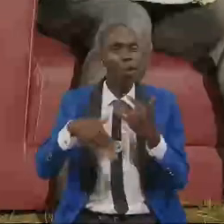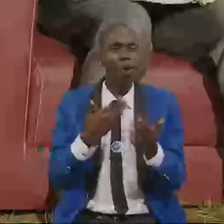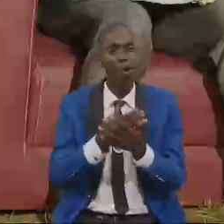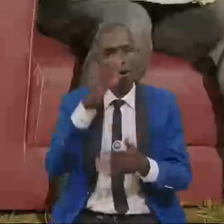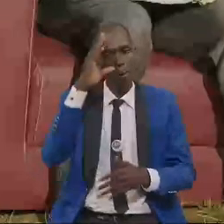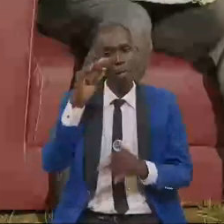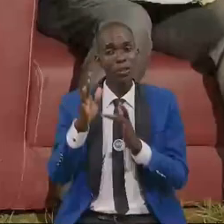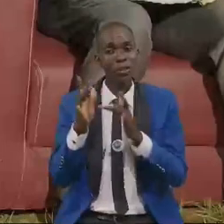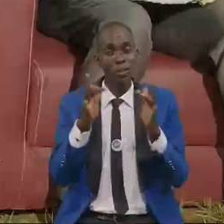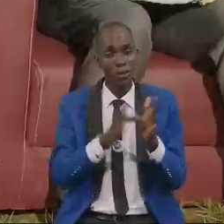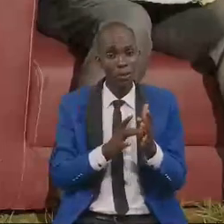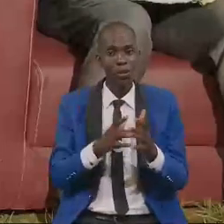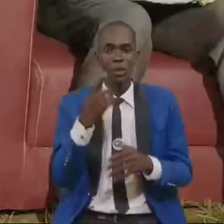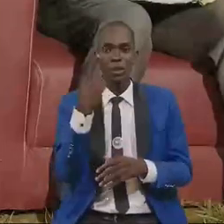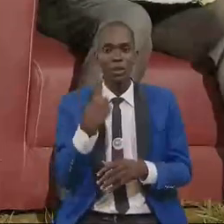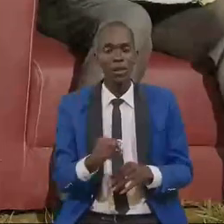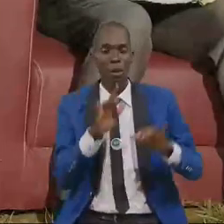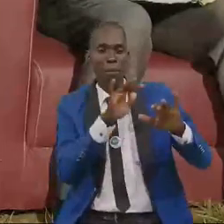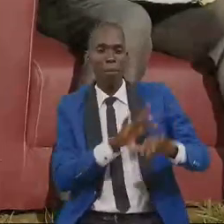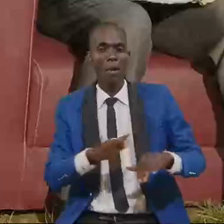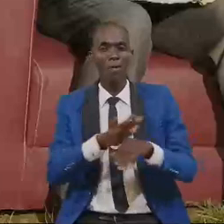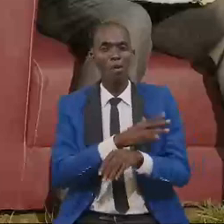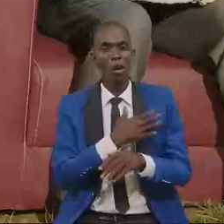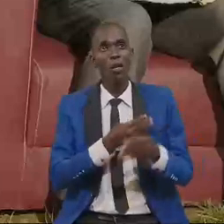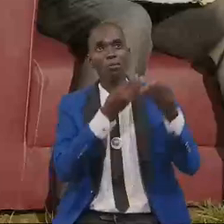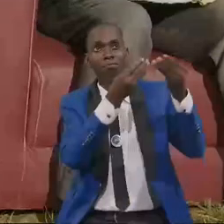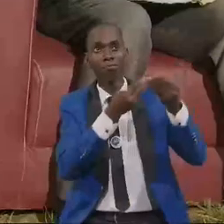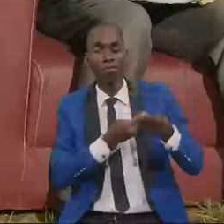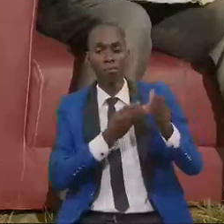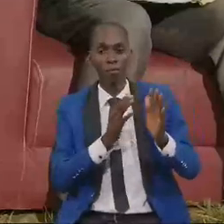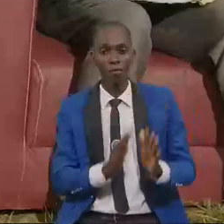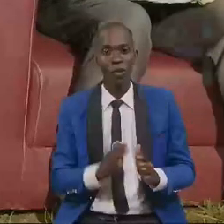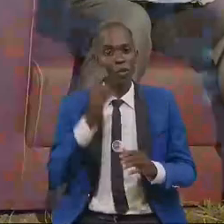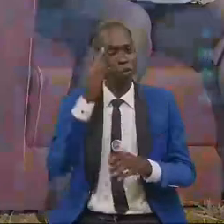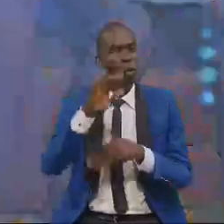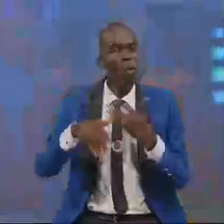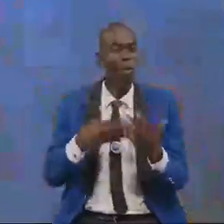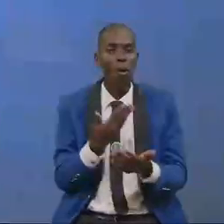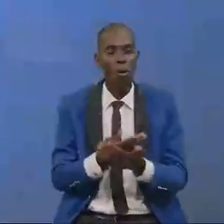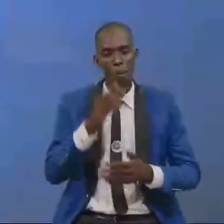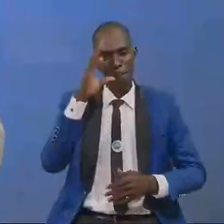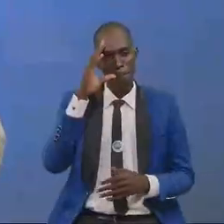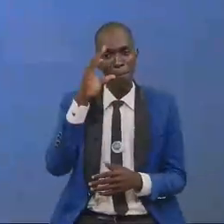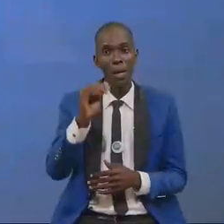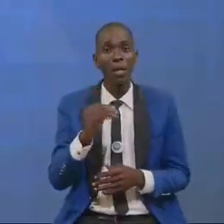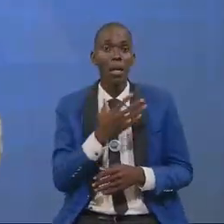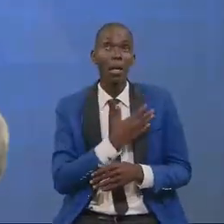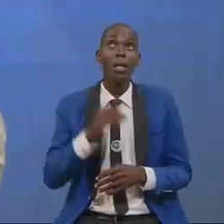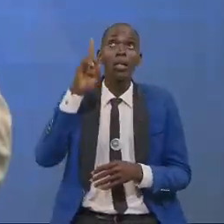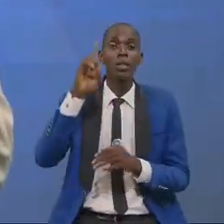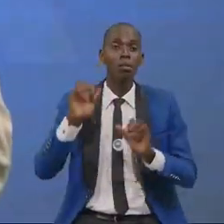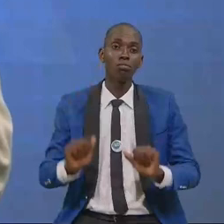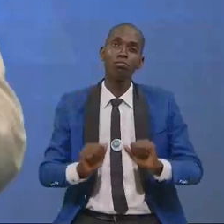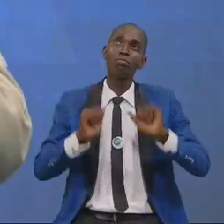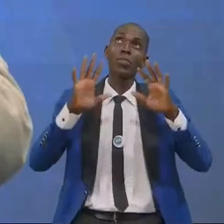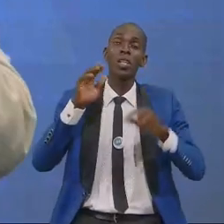miséricordieux il est médiateur c'est ce que nous avons lu il a le médiateur de tous les hommes et il